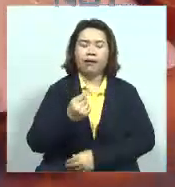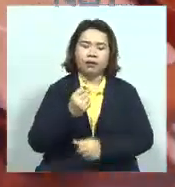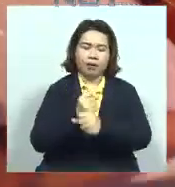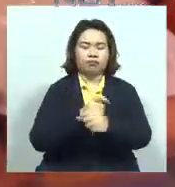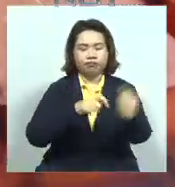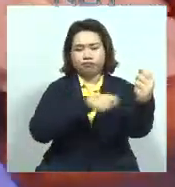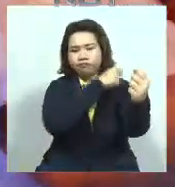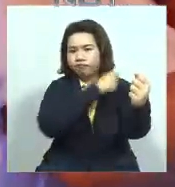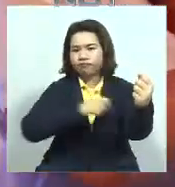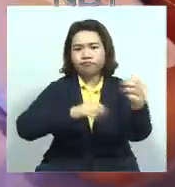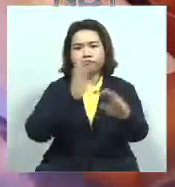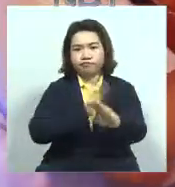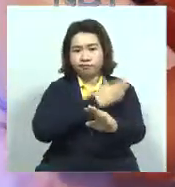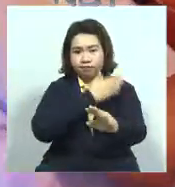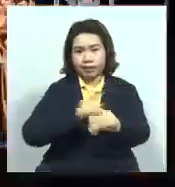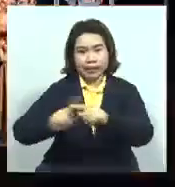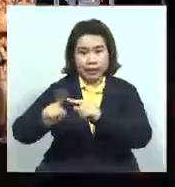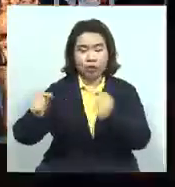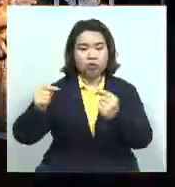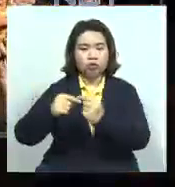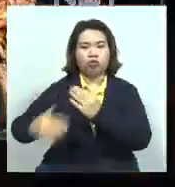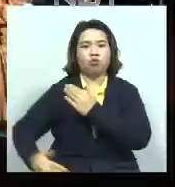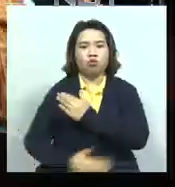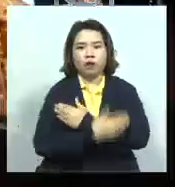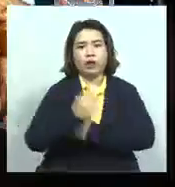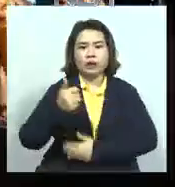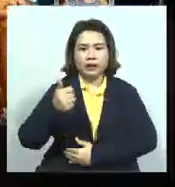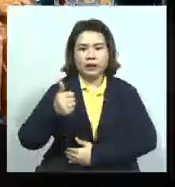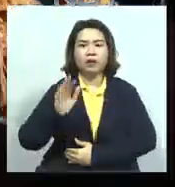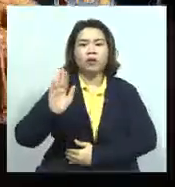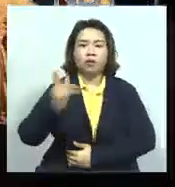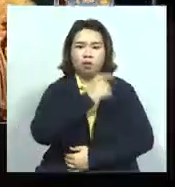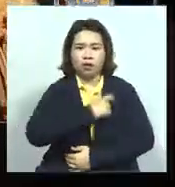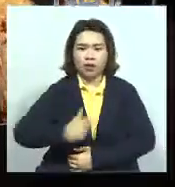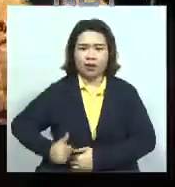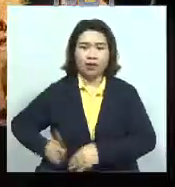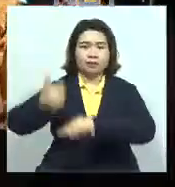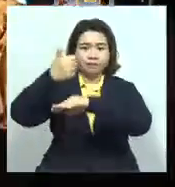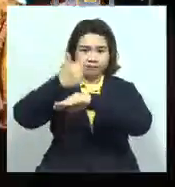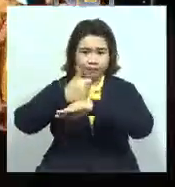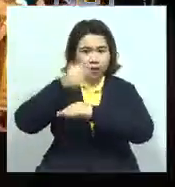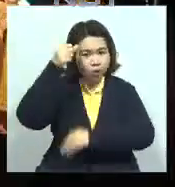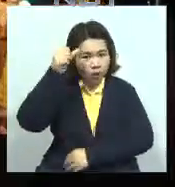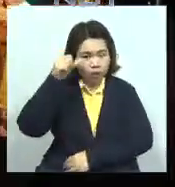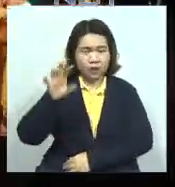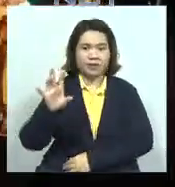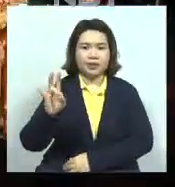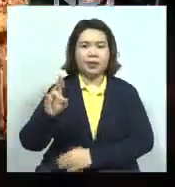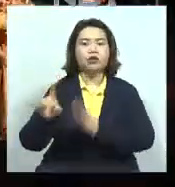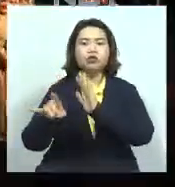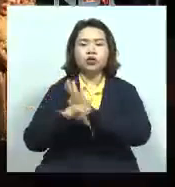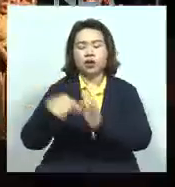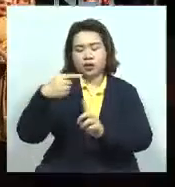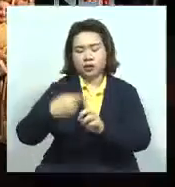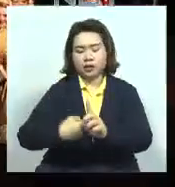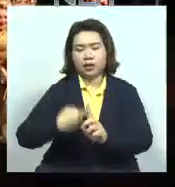รสพสมโภชเนื่องในโอกาสมหามงคลพระราชพิธีบรมราชาภิเษกจัดขึ้น7วัน7คืนจนถึงวันที่28